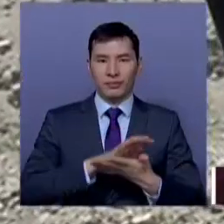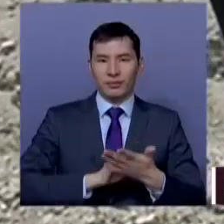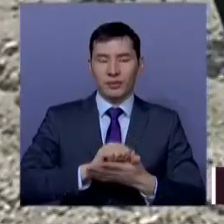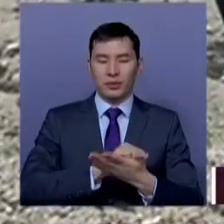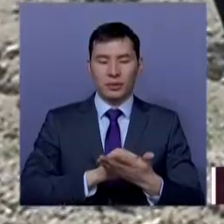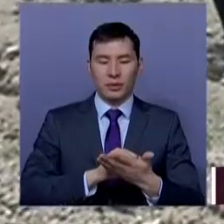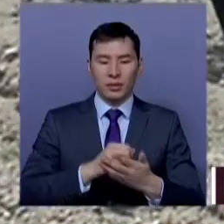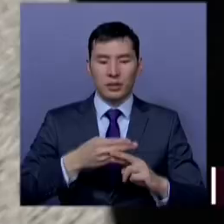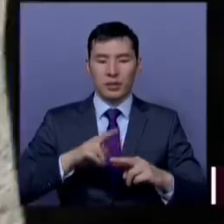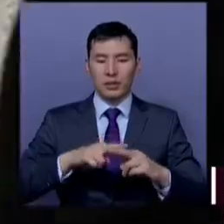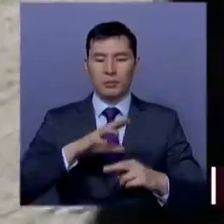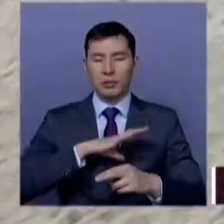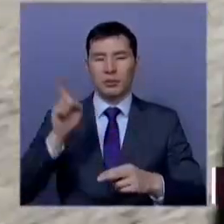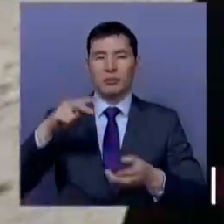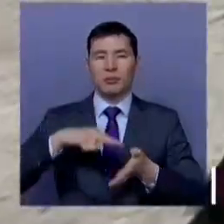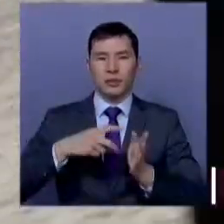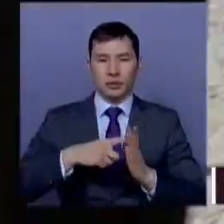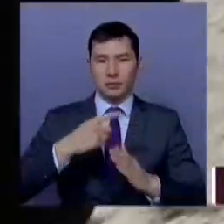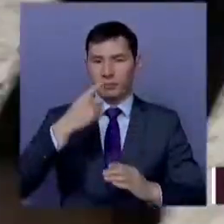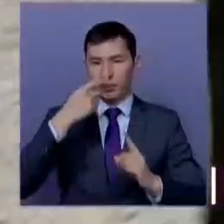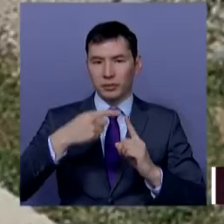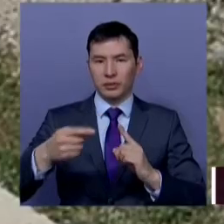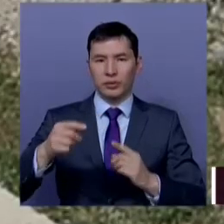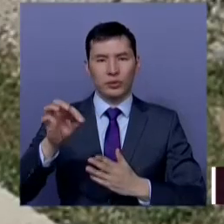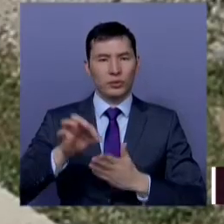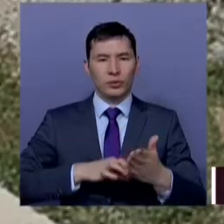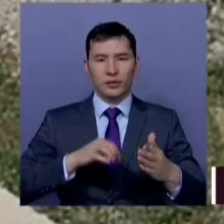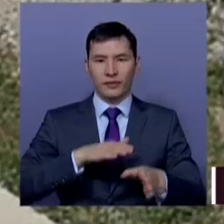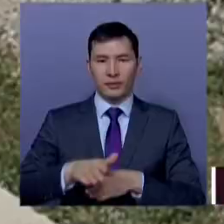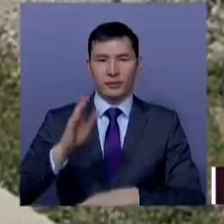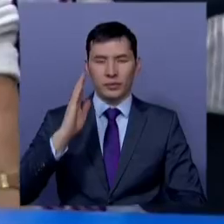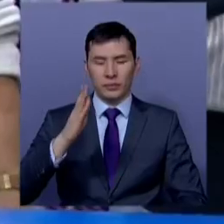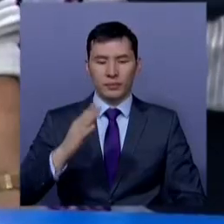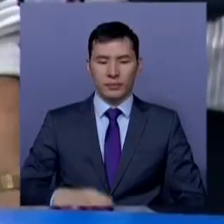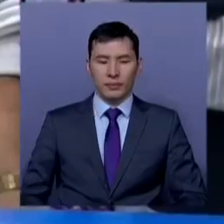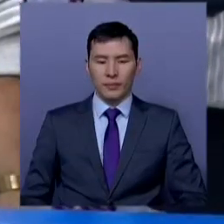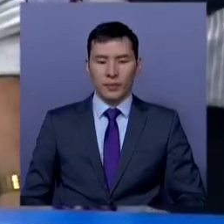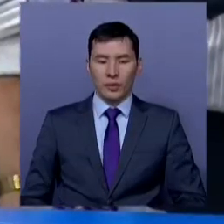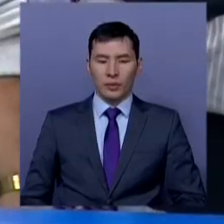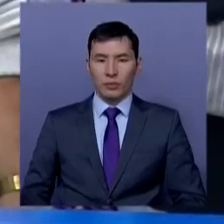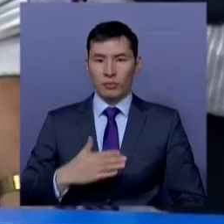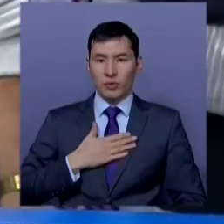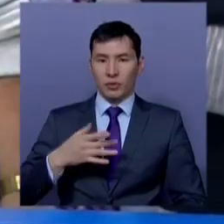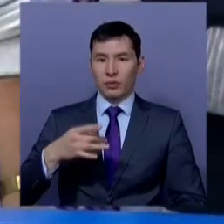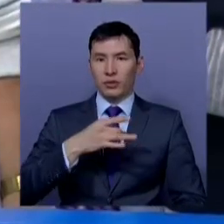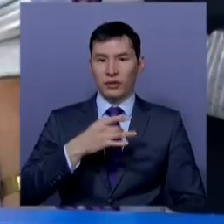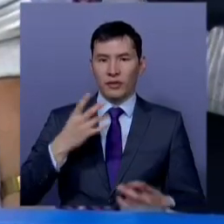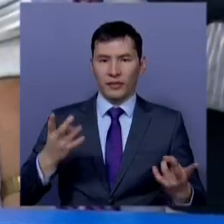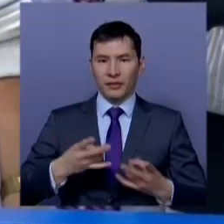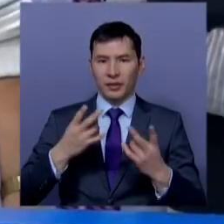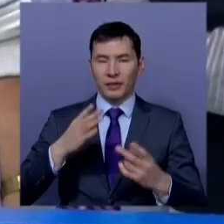екенін атап өтіп, мұны жоспарлы түрде шешу керектігін жеткізді. У нас до сих пор нет питьевой воды, уличного